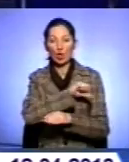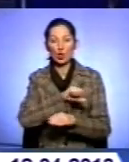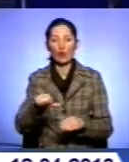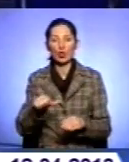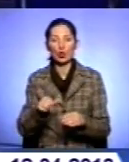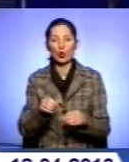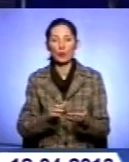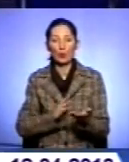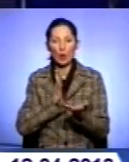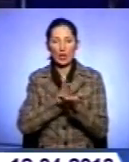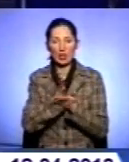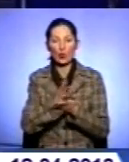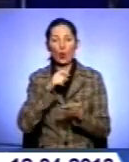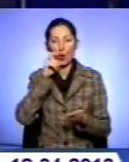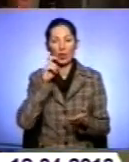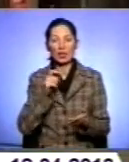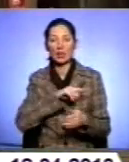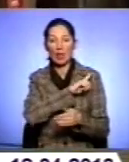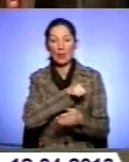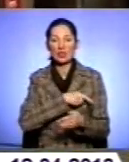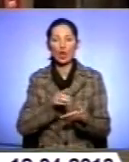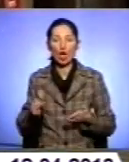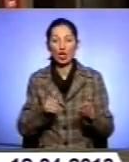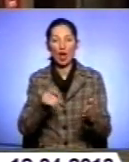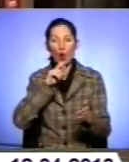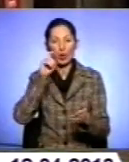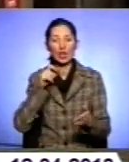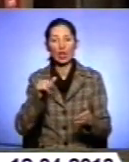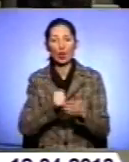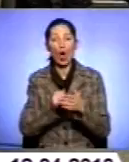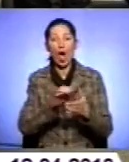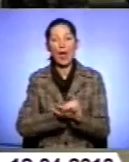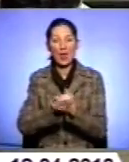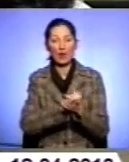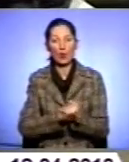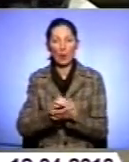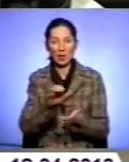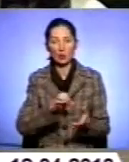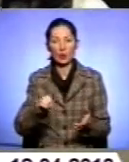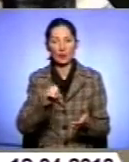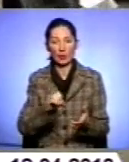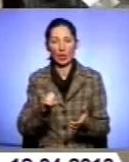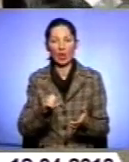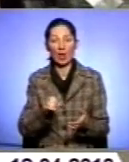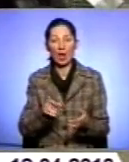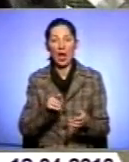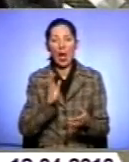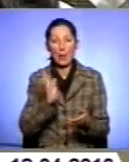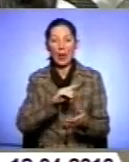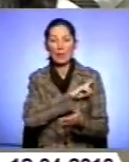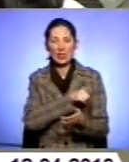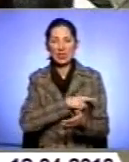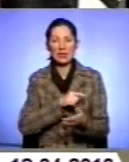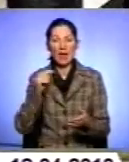України до європейської спільноти. Створення Державної комісії з питань співробітництва з СОТ має підсилити економізацію зовнішньої